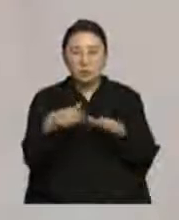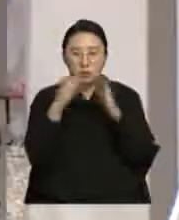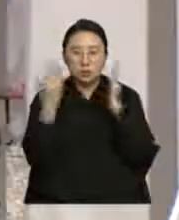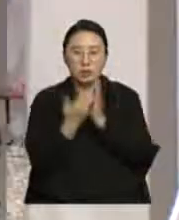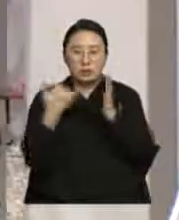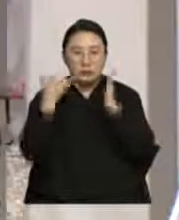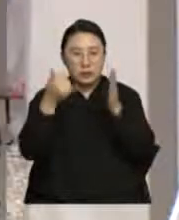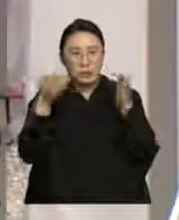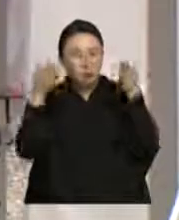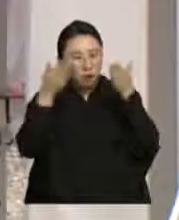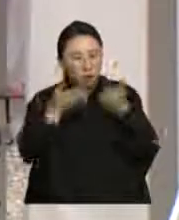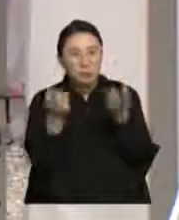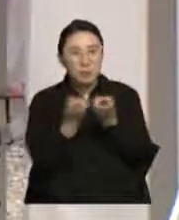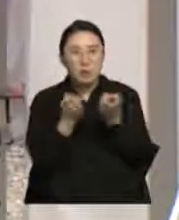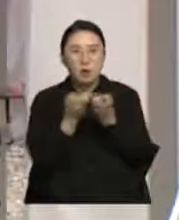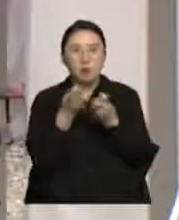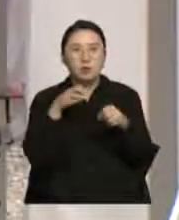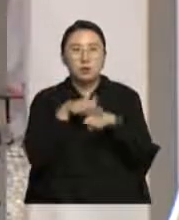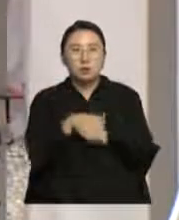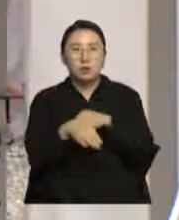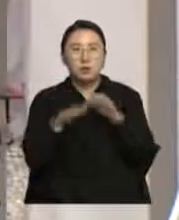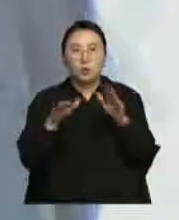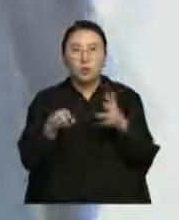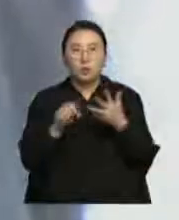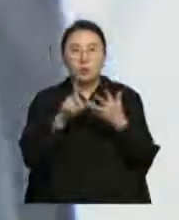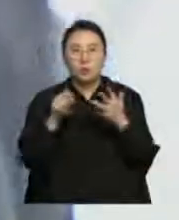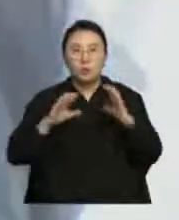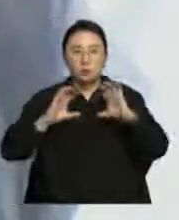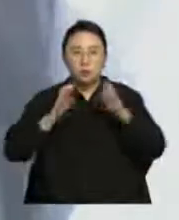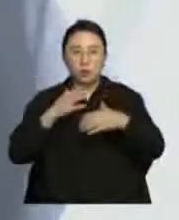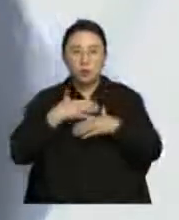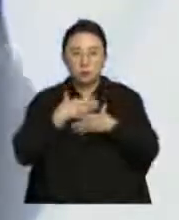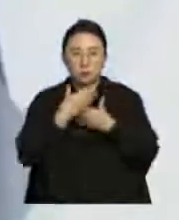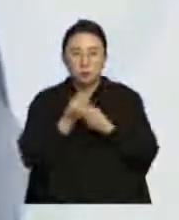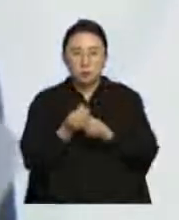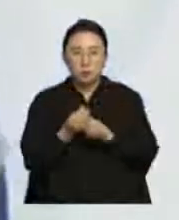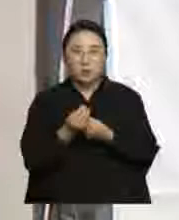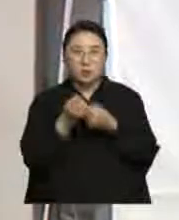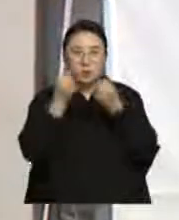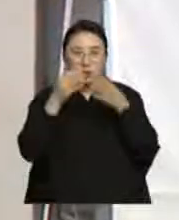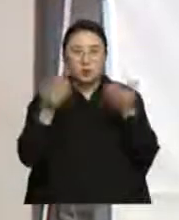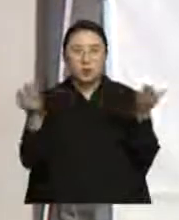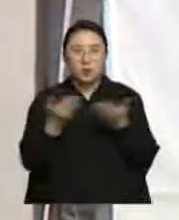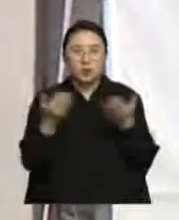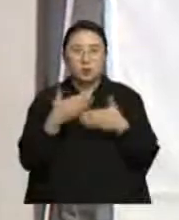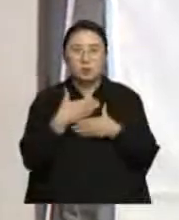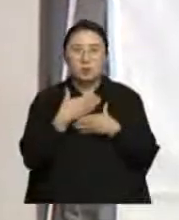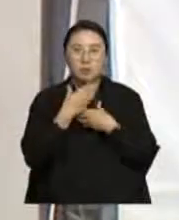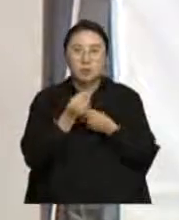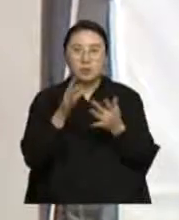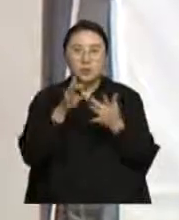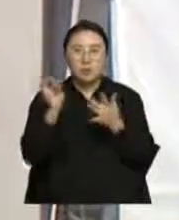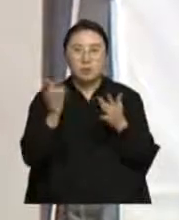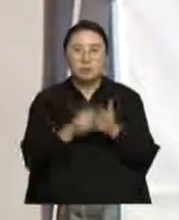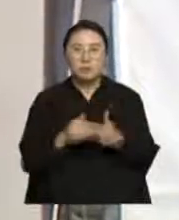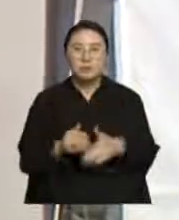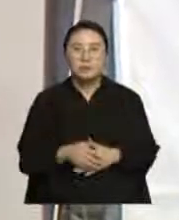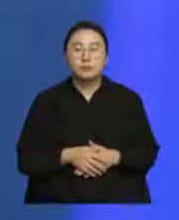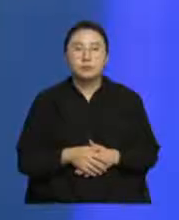세계에서 주목한 방식이기도 한데요. 올 8월 국제표준화 기구에서 신규 작업 표준안으로 채택되기도